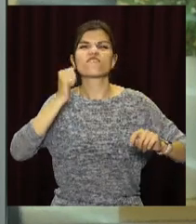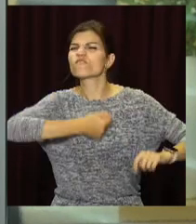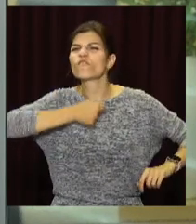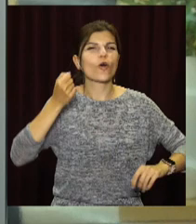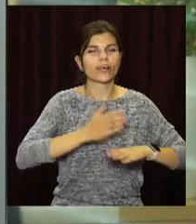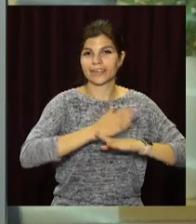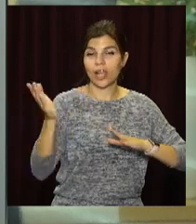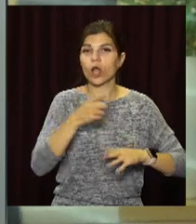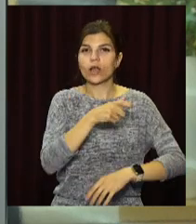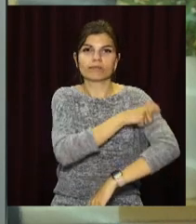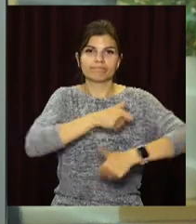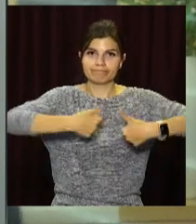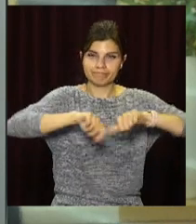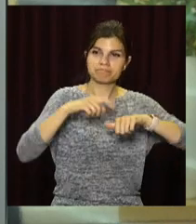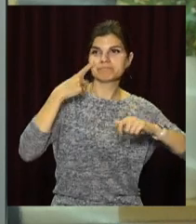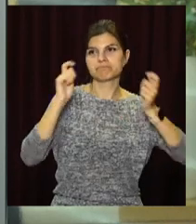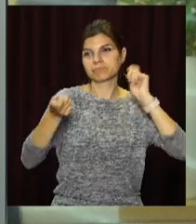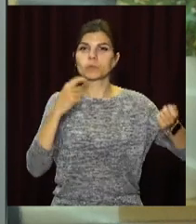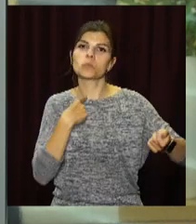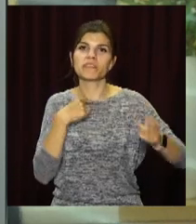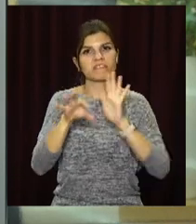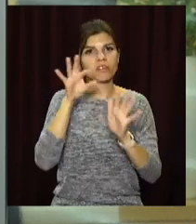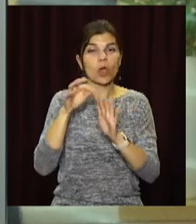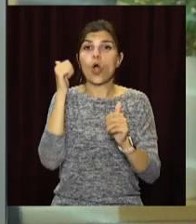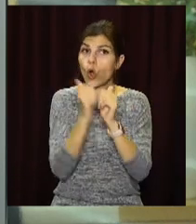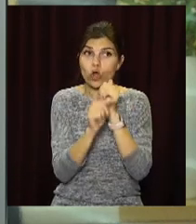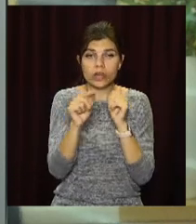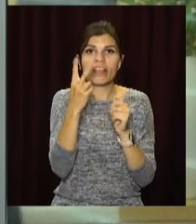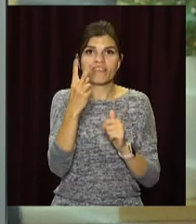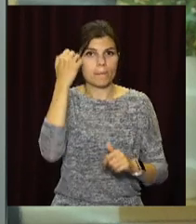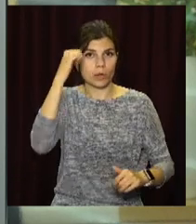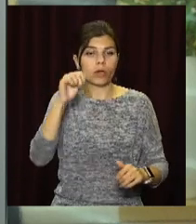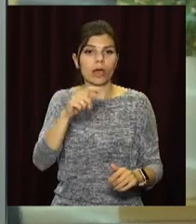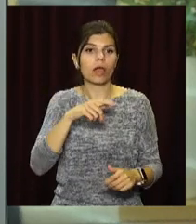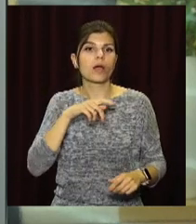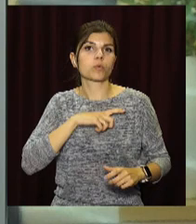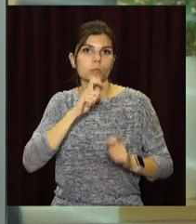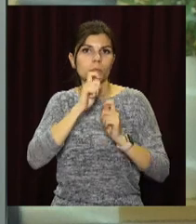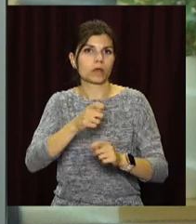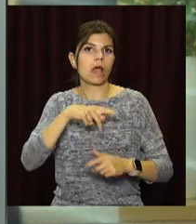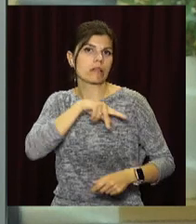оцінювало конкурсні роботи у двох номінаціях, у кожній по два переможці. Вручили й одне гран-прі.